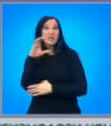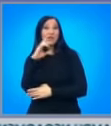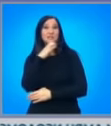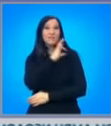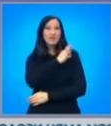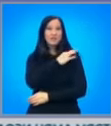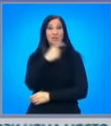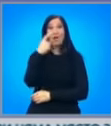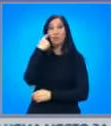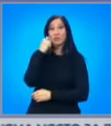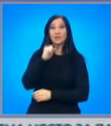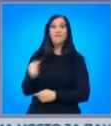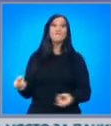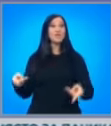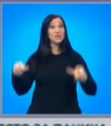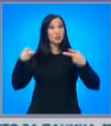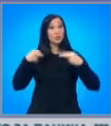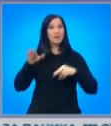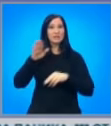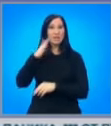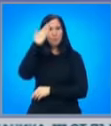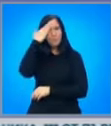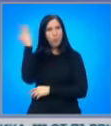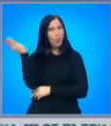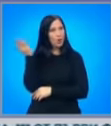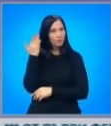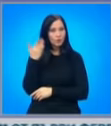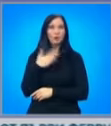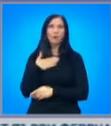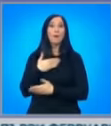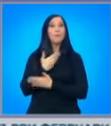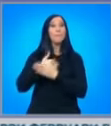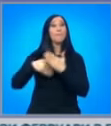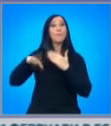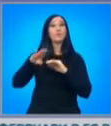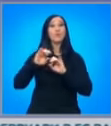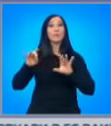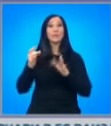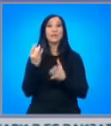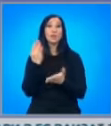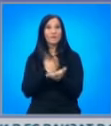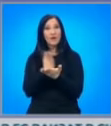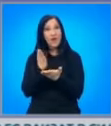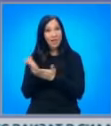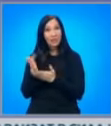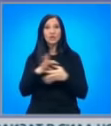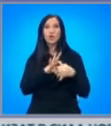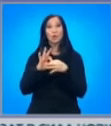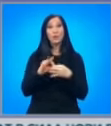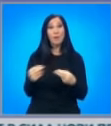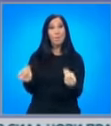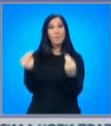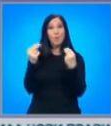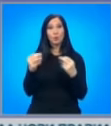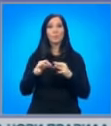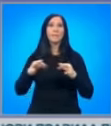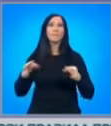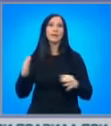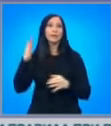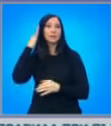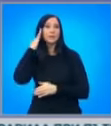вакцинация, за тест и за възстановяване след боледуване. Когато имаме повече информация за новия вариант, ще координираме по-добре и мерките